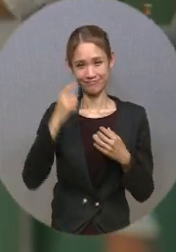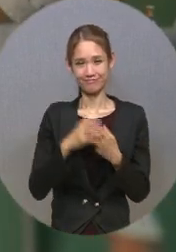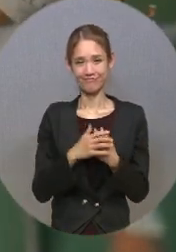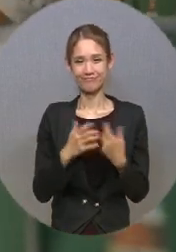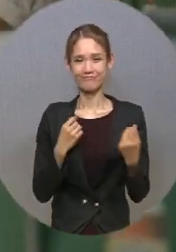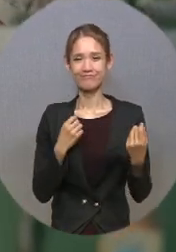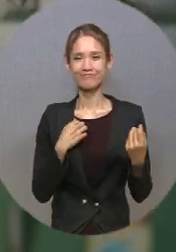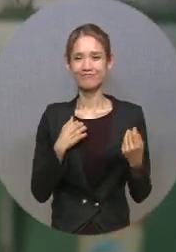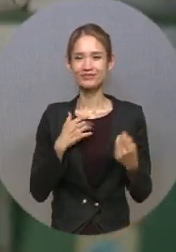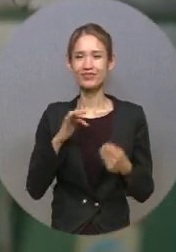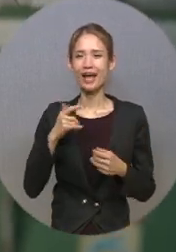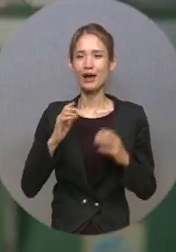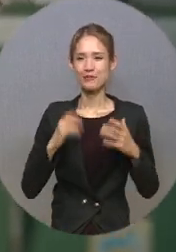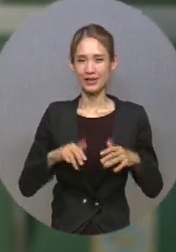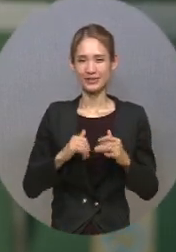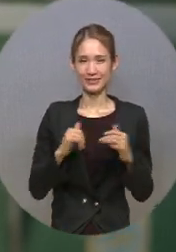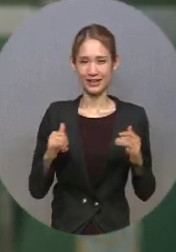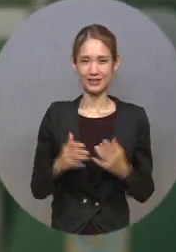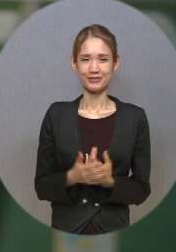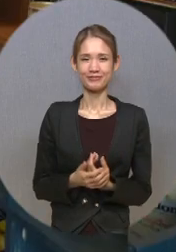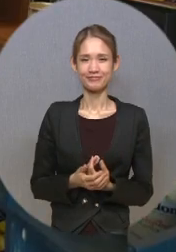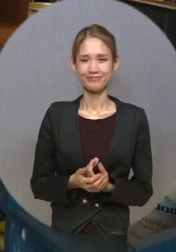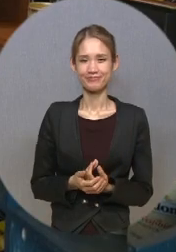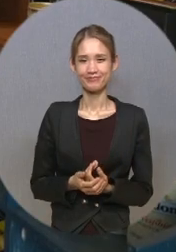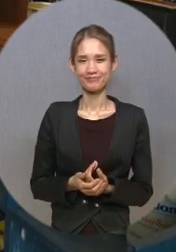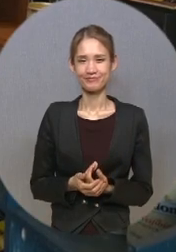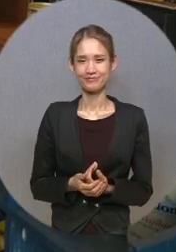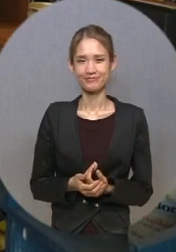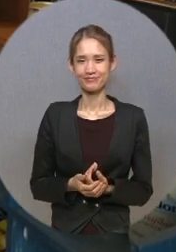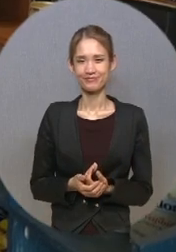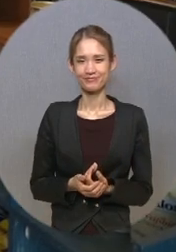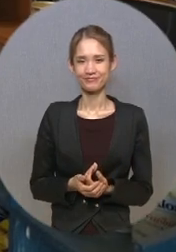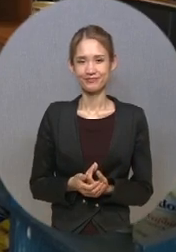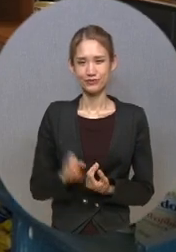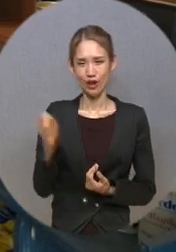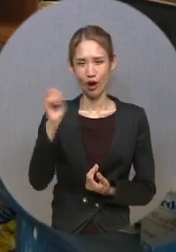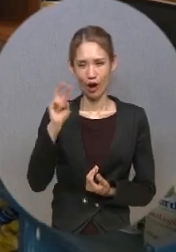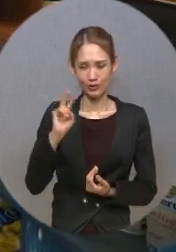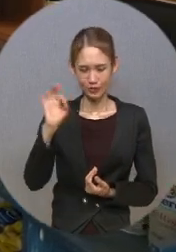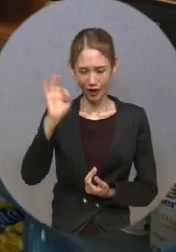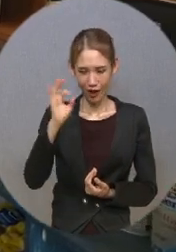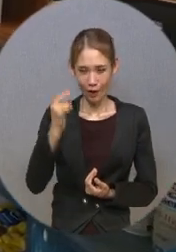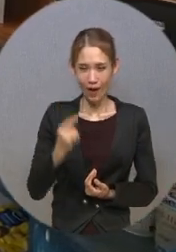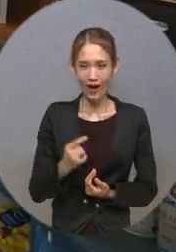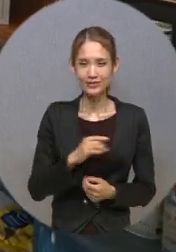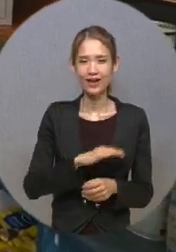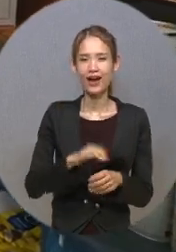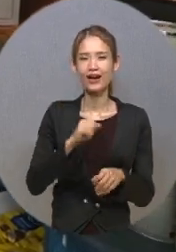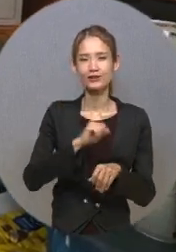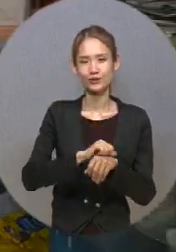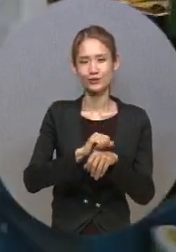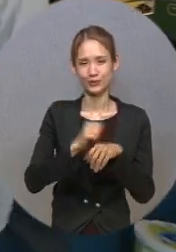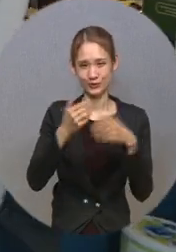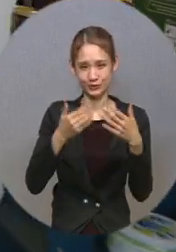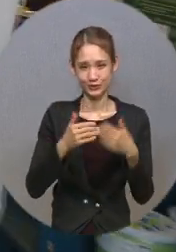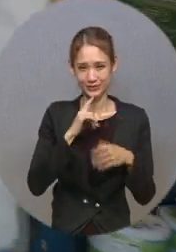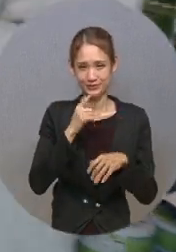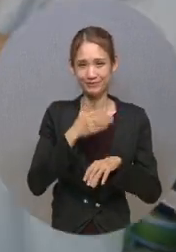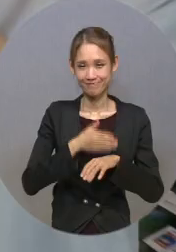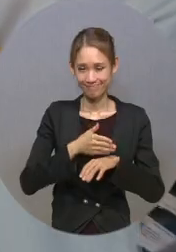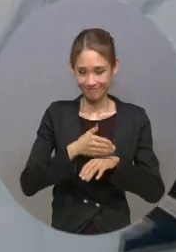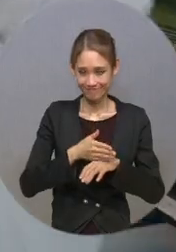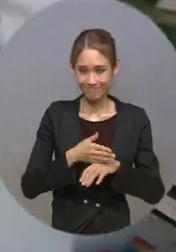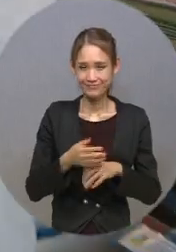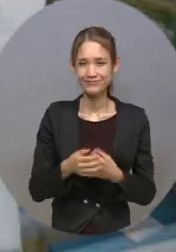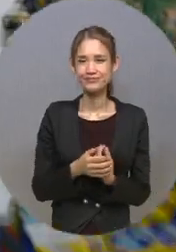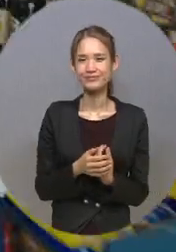사람입니다. 예, 예. 아, 사장님 또 갑작스럽게 저희가 찾아왔는데 너무 말씀 잘해주셔서 감사합니다. 예.